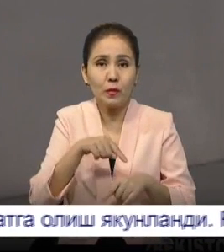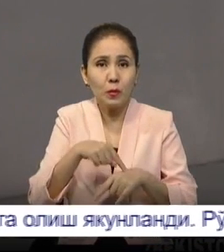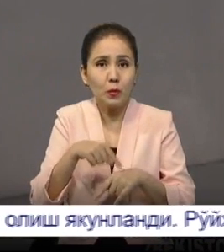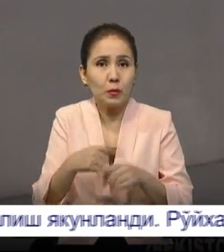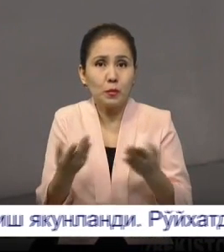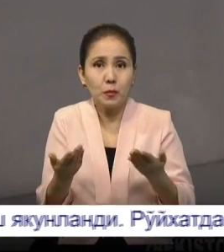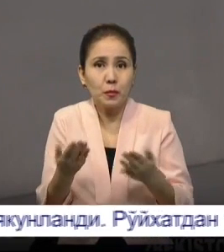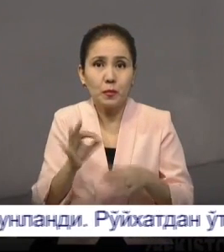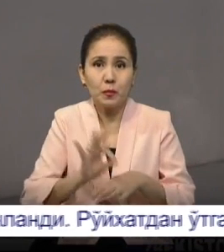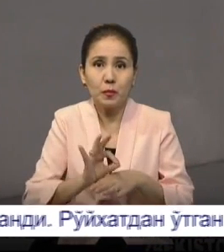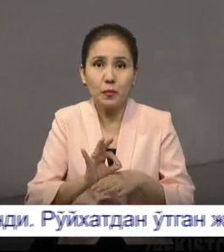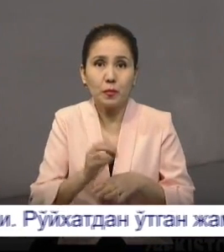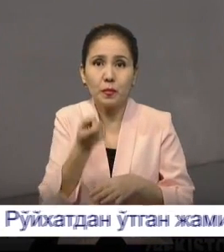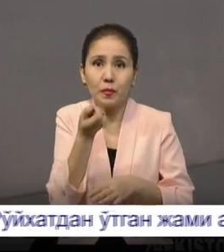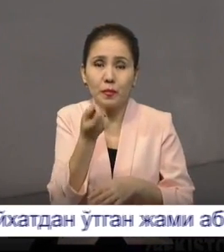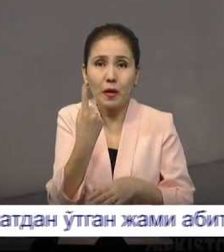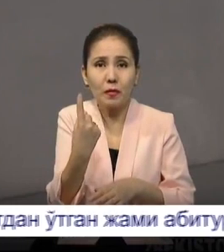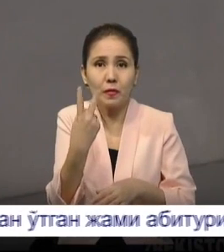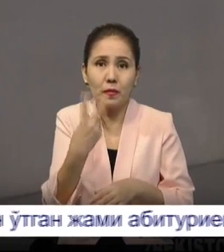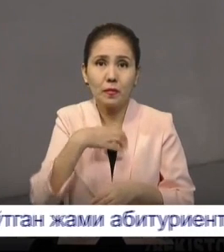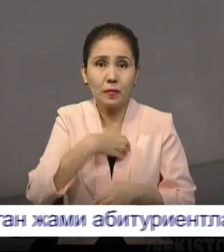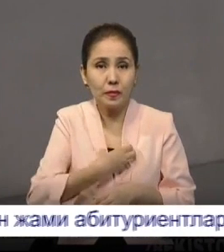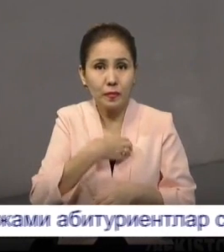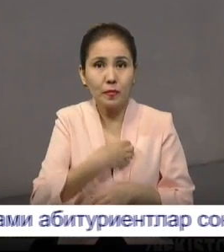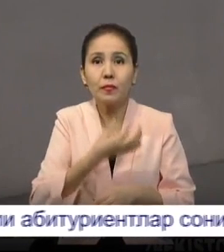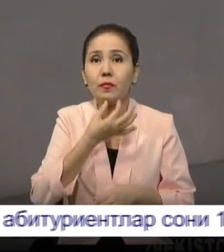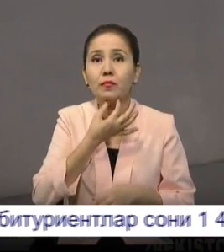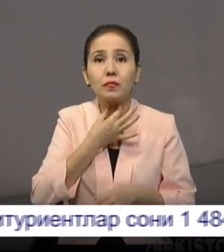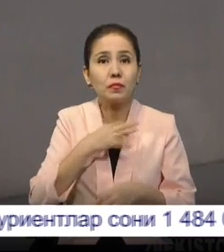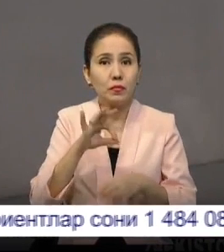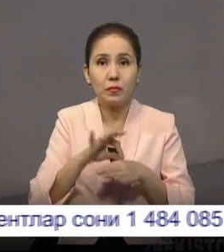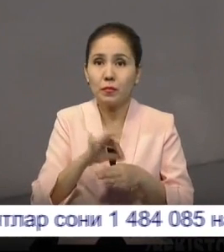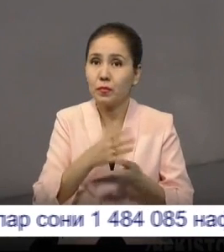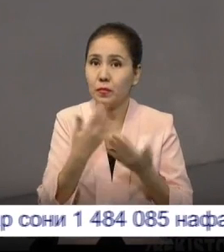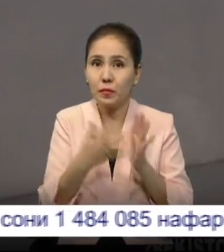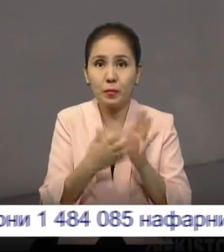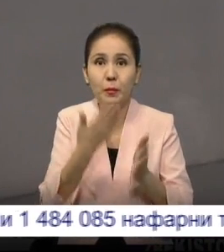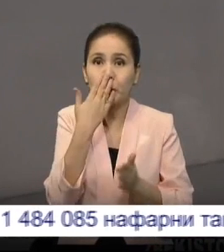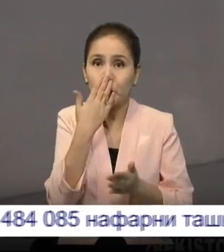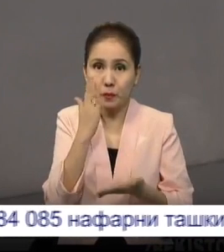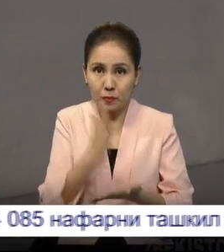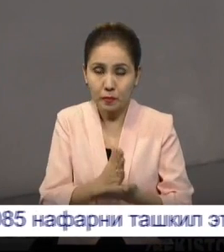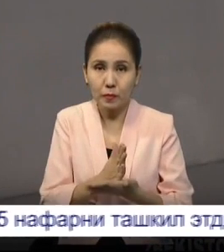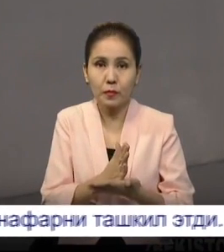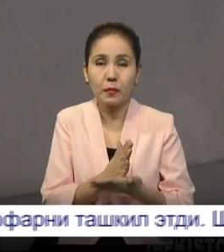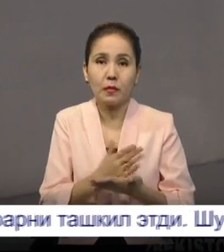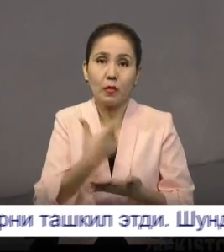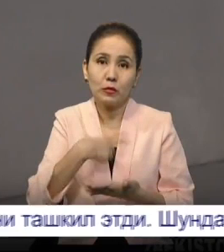bo'lyapti. Bitta ikkita yotalmayman, lekin tomonlarim qichimayapti, hid bilmayman.